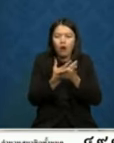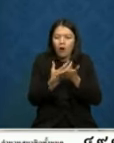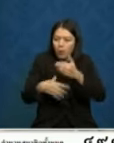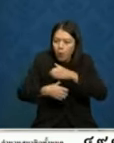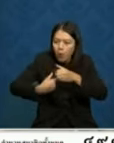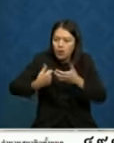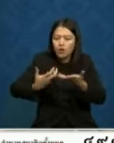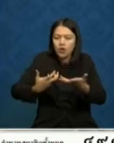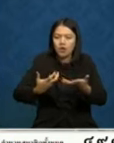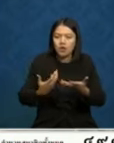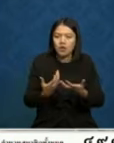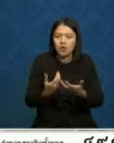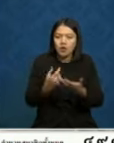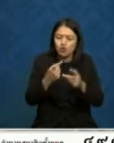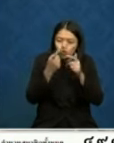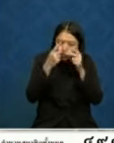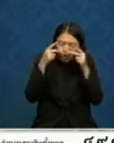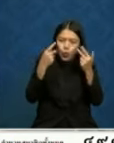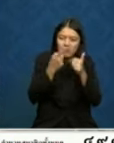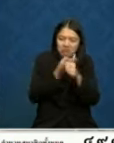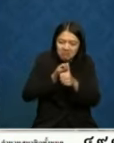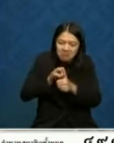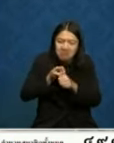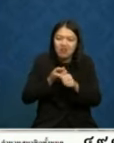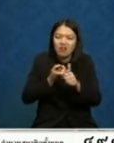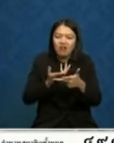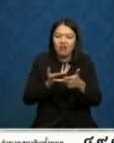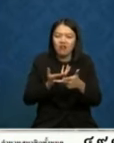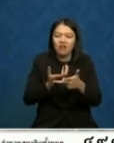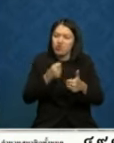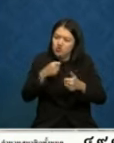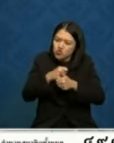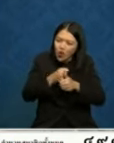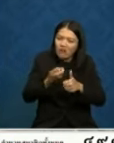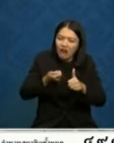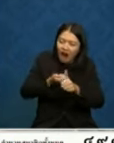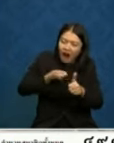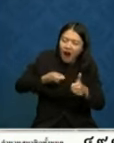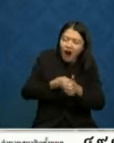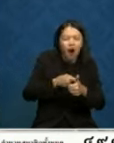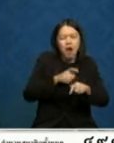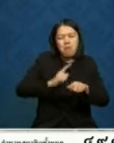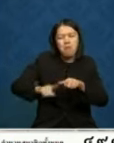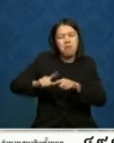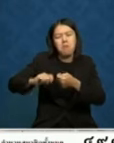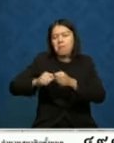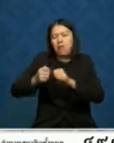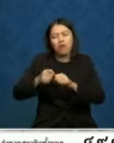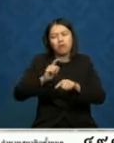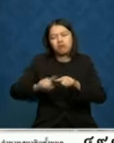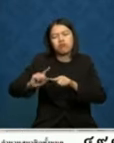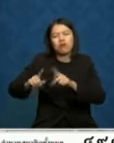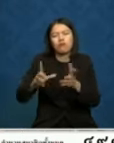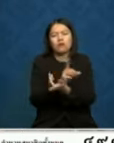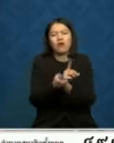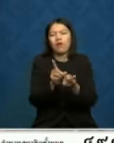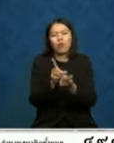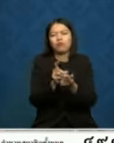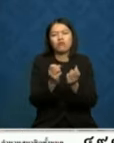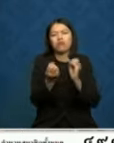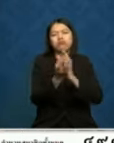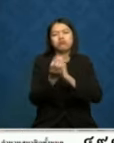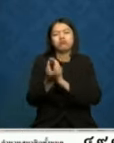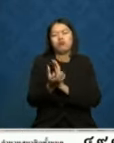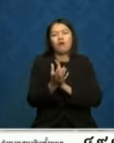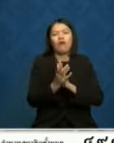ยน้อยปัญหาอาชญากรรมปัญหาการใช้ความรุนแรงและปัญหาอื่นๆอีกมากมายสังคมเกิดขึ้นไม่ได้หยุดไม่